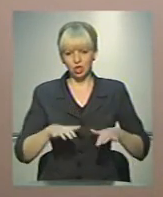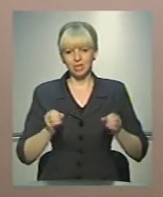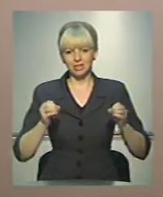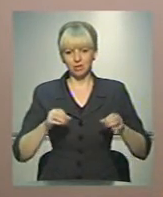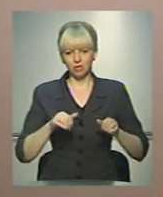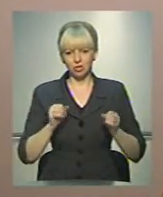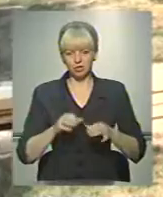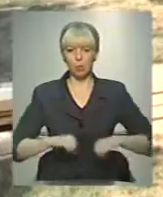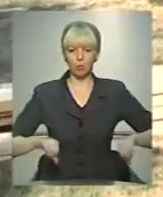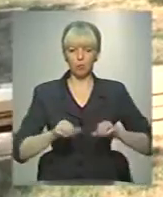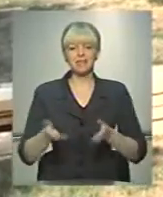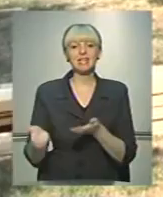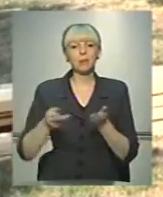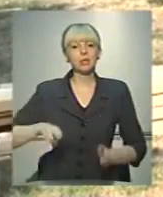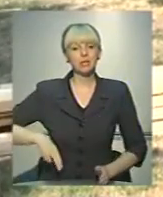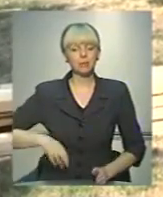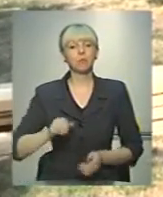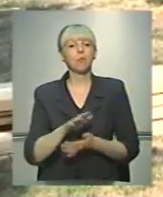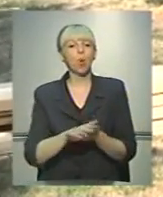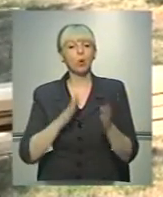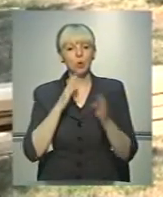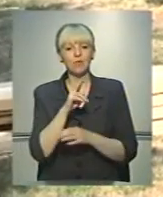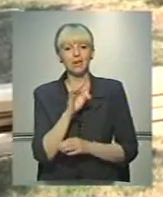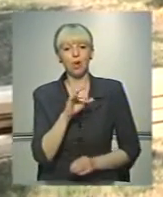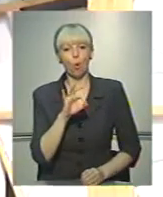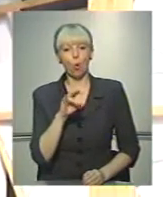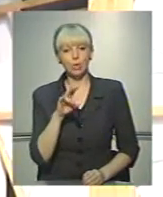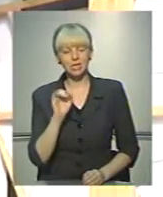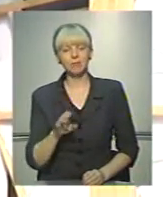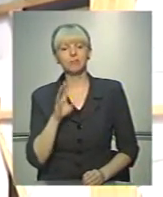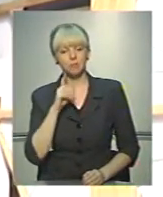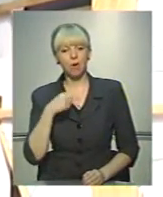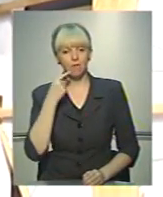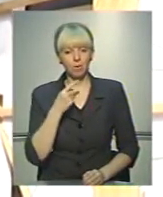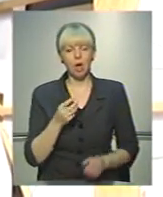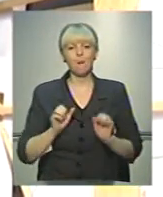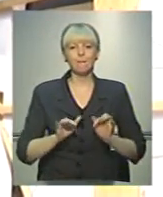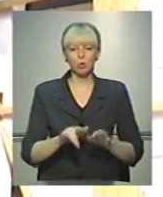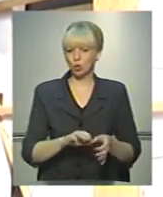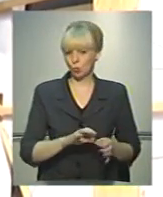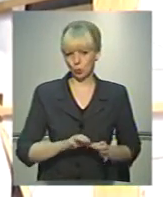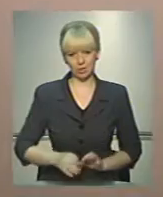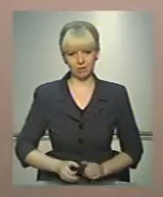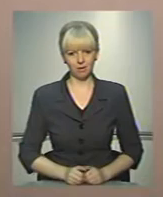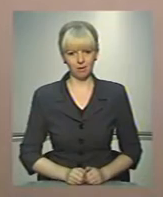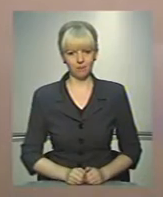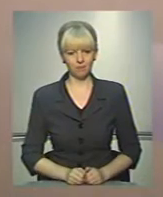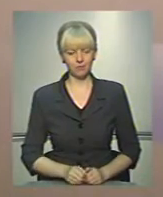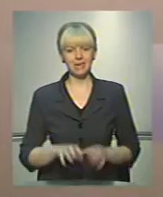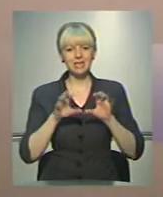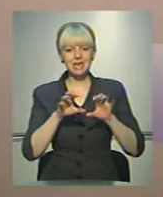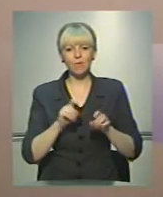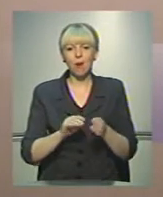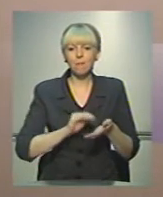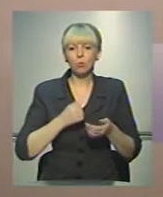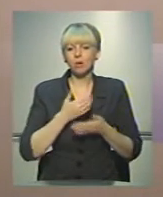вже запросити дирекцію. Щодо подальшої долі кіосків, то Наталія Хілько стверджує, процедура складна. Законодавство так прописано,